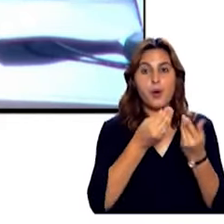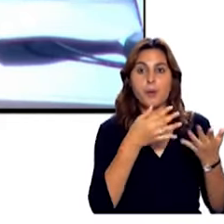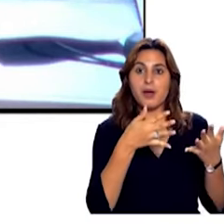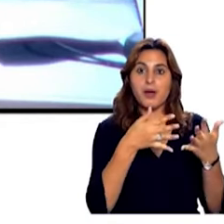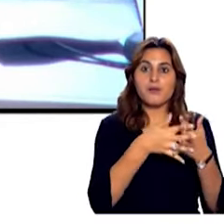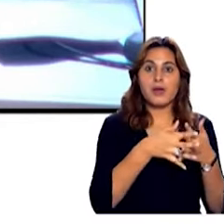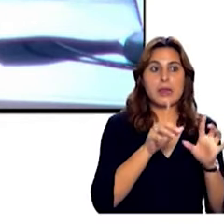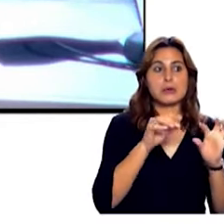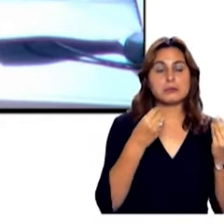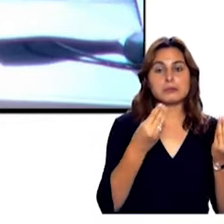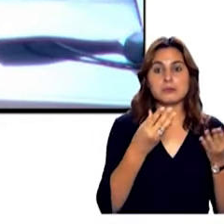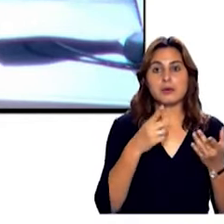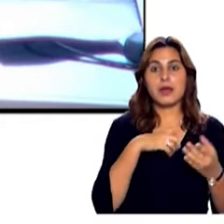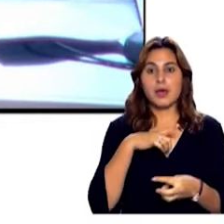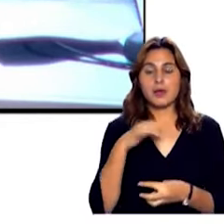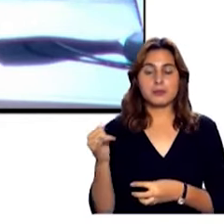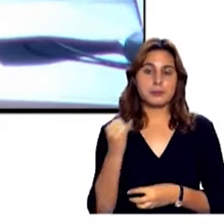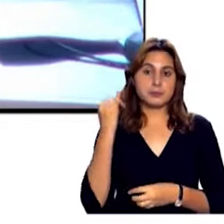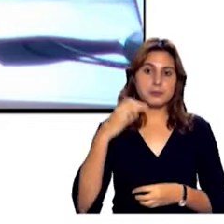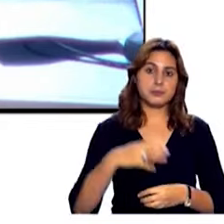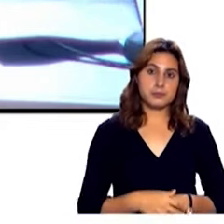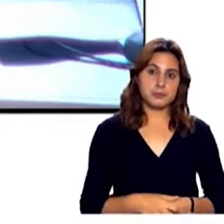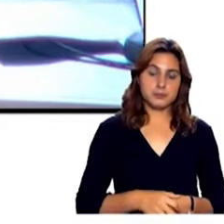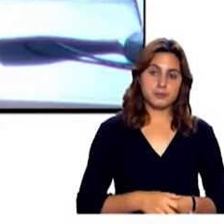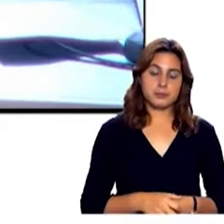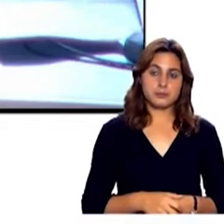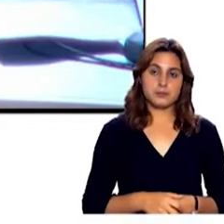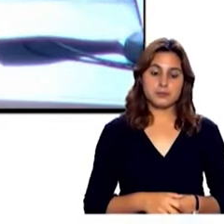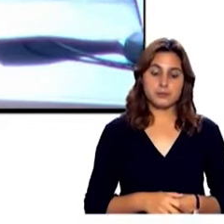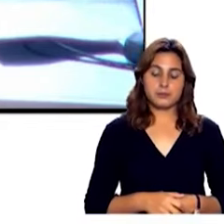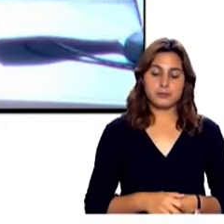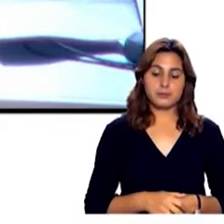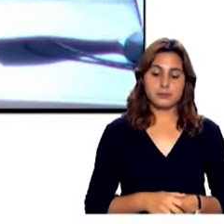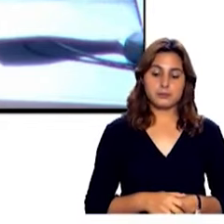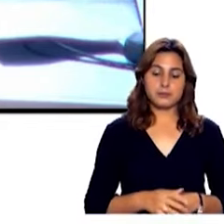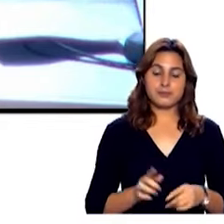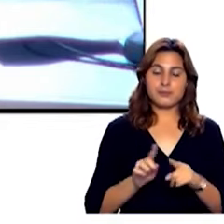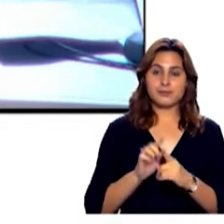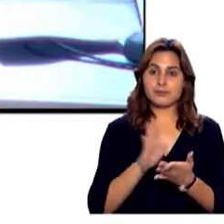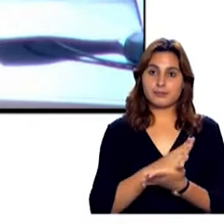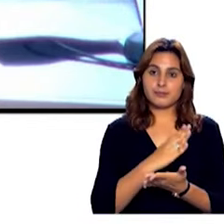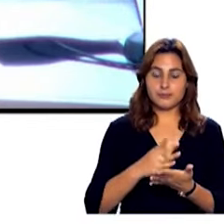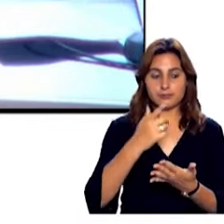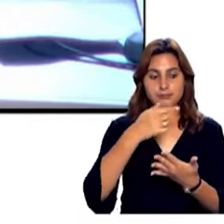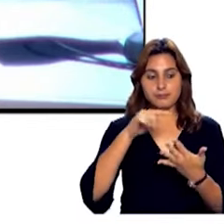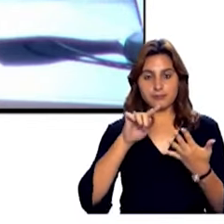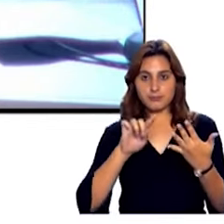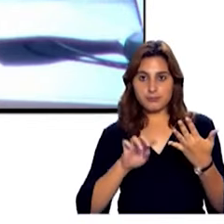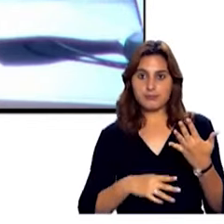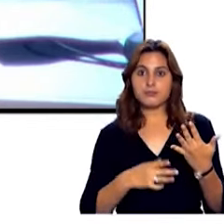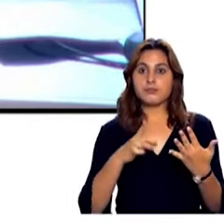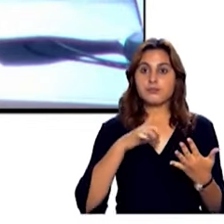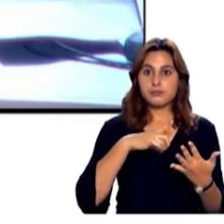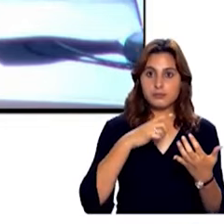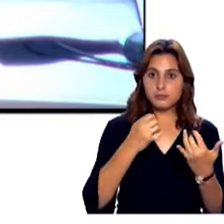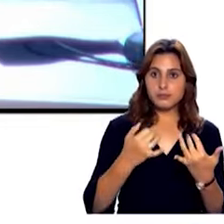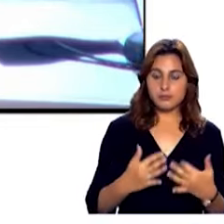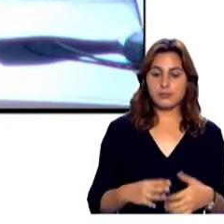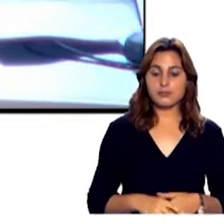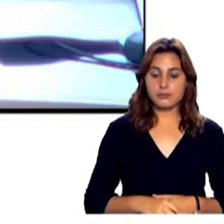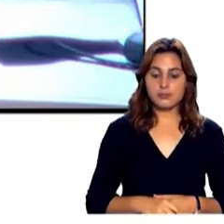intéressant au-delà de ces crites là ET j'en finirai par là on a Encore d'autres Formes de